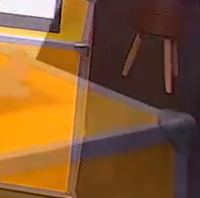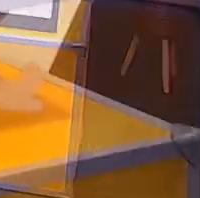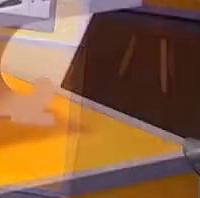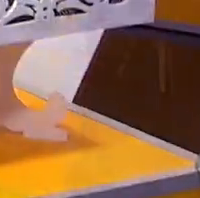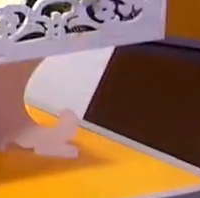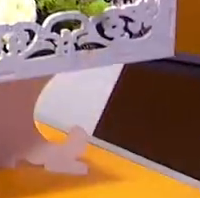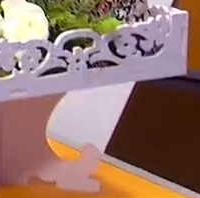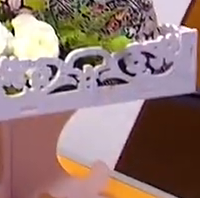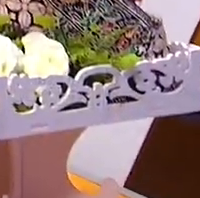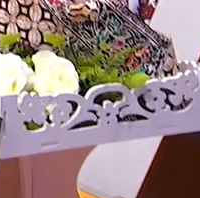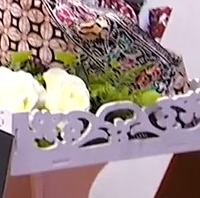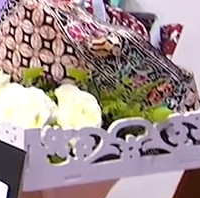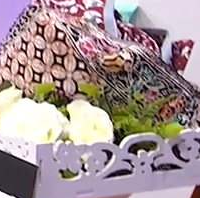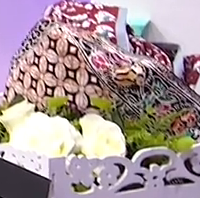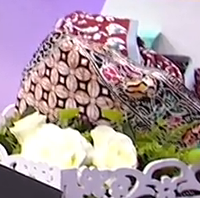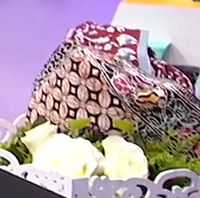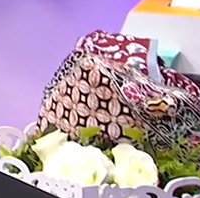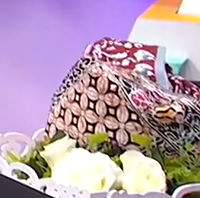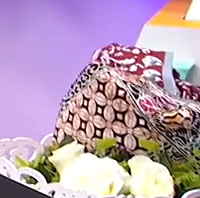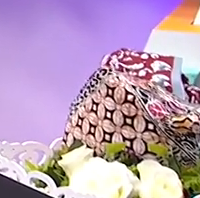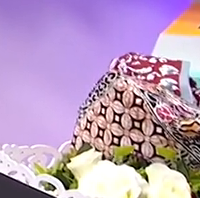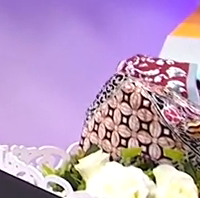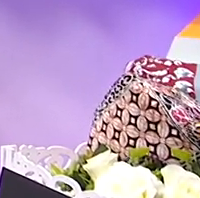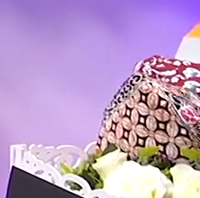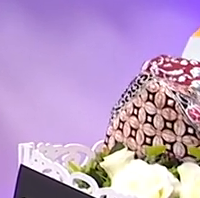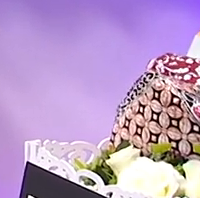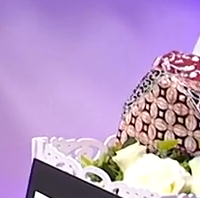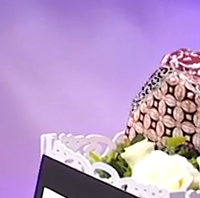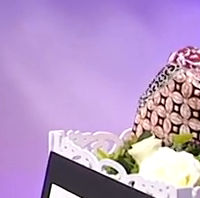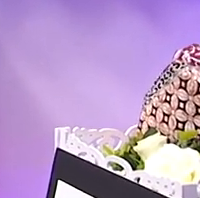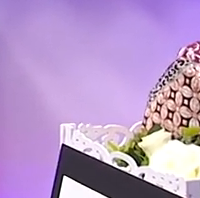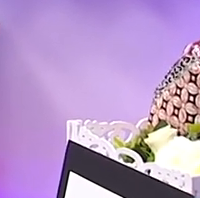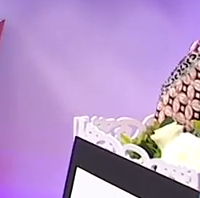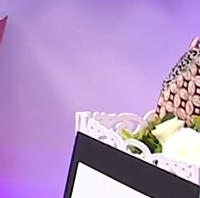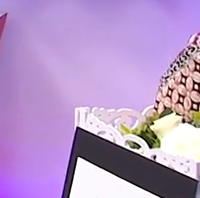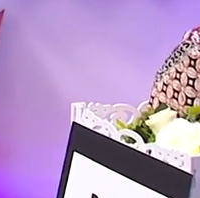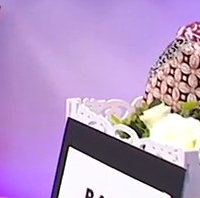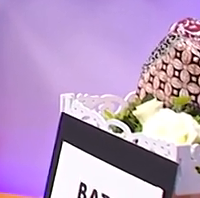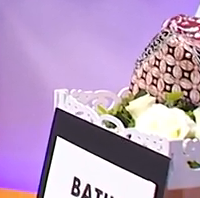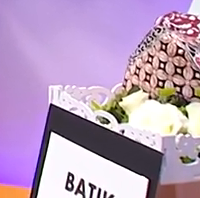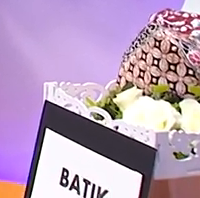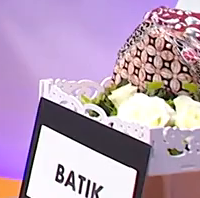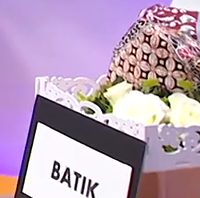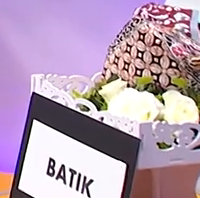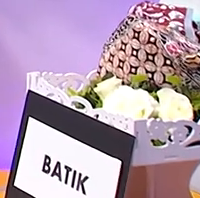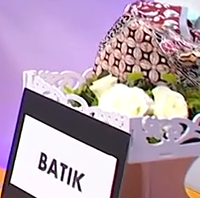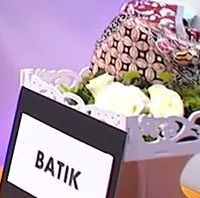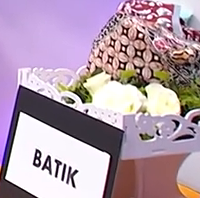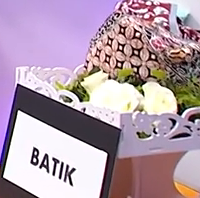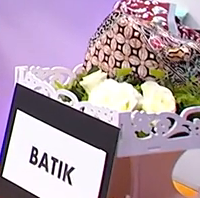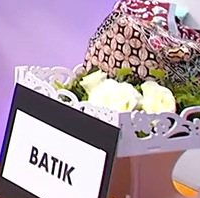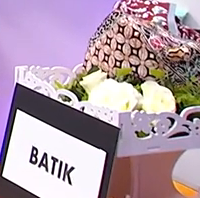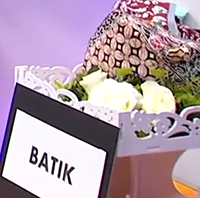macam muni digayakan setiap hari jikalau berjalan berbagai